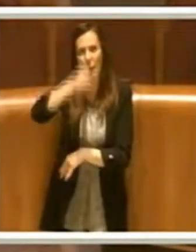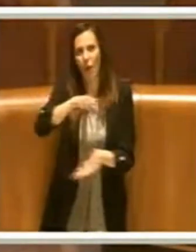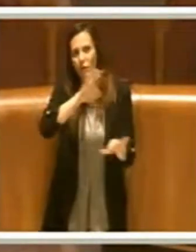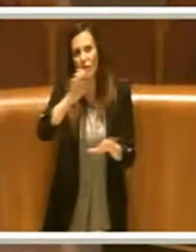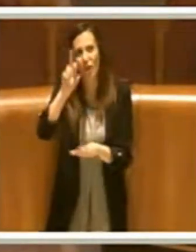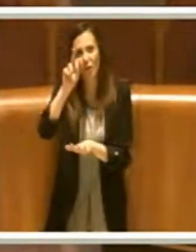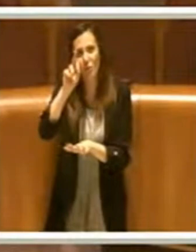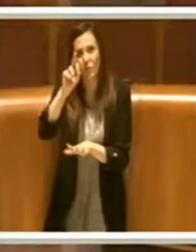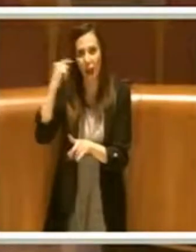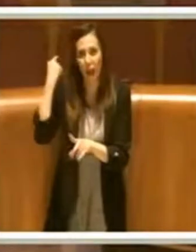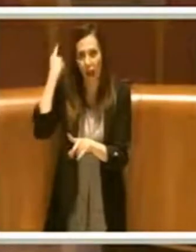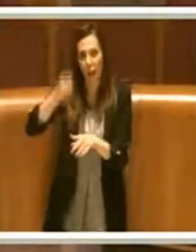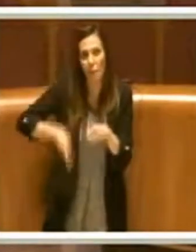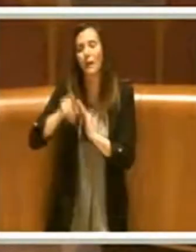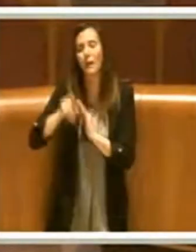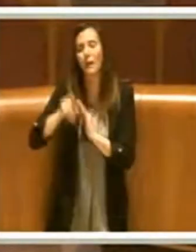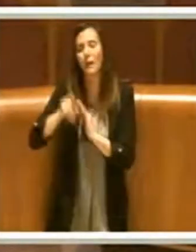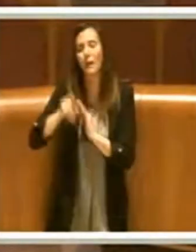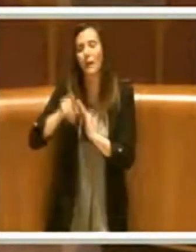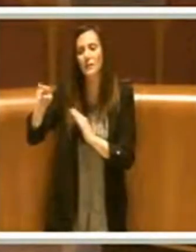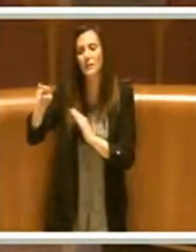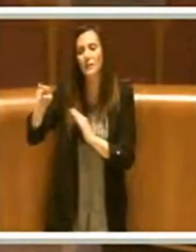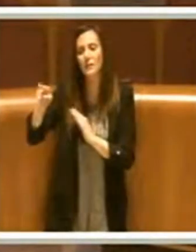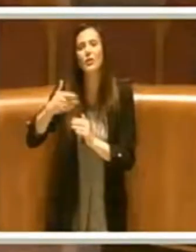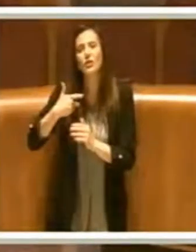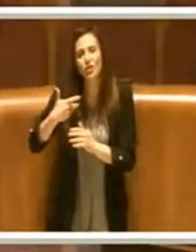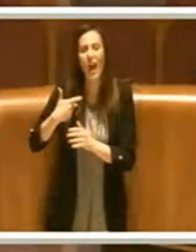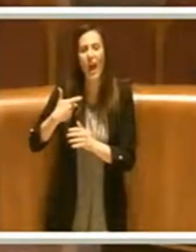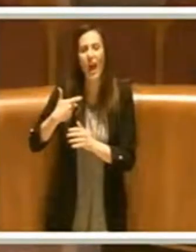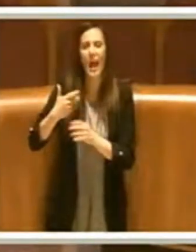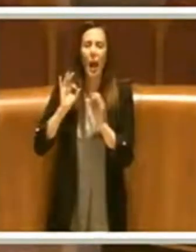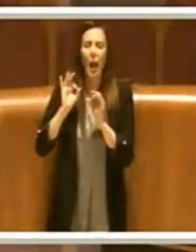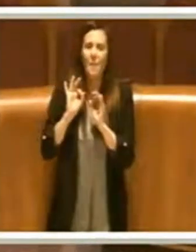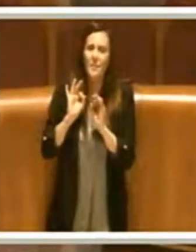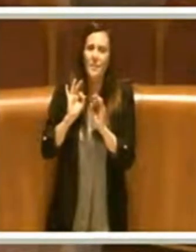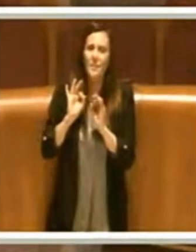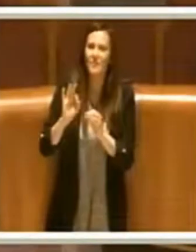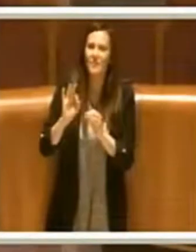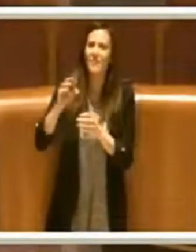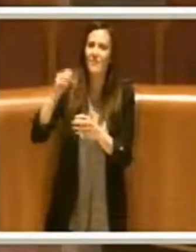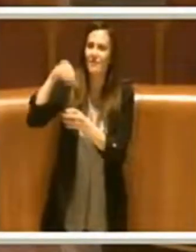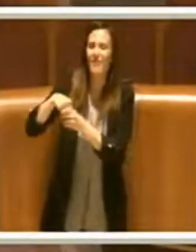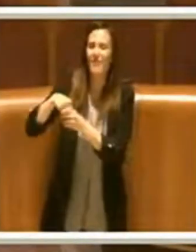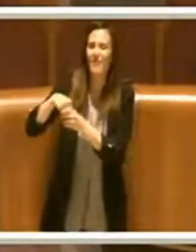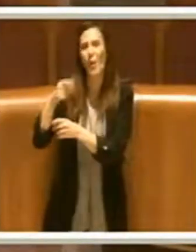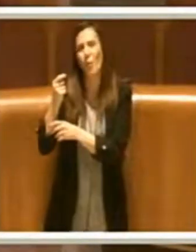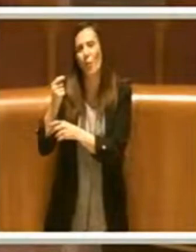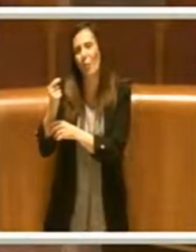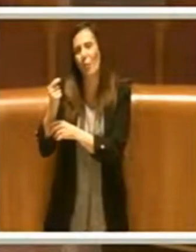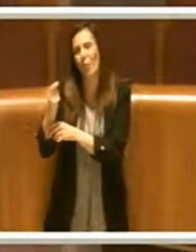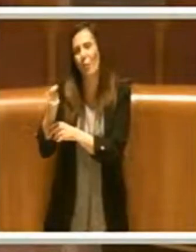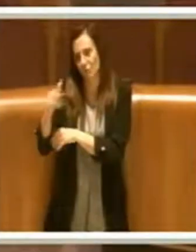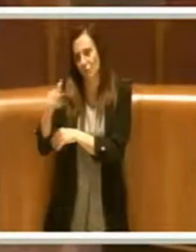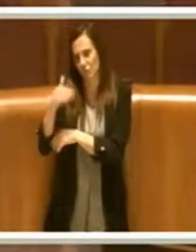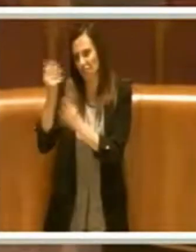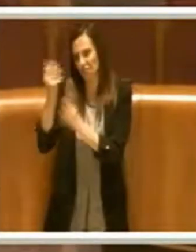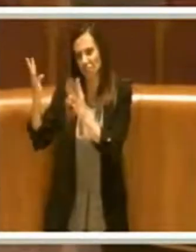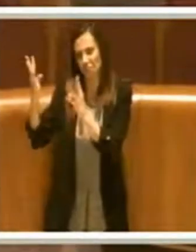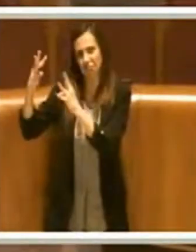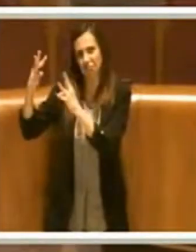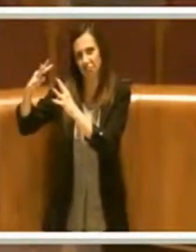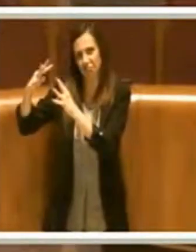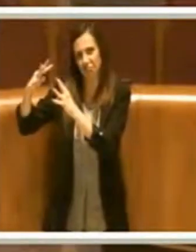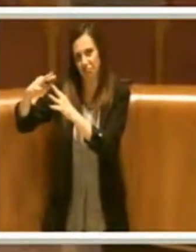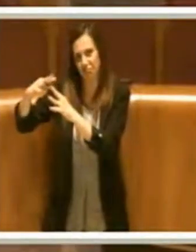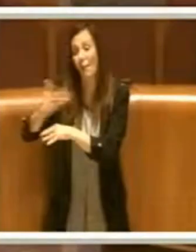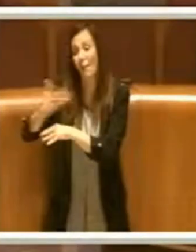del Novecento, che ha tutta la parte anteriore che versa in uno stato di vergognoso degrado, ma